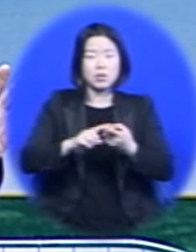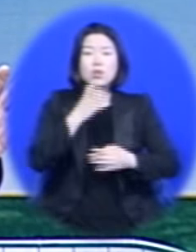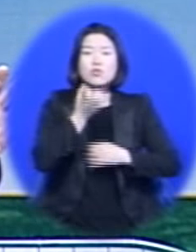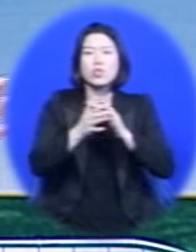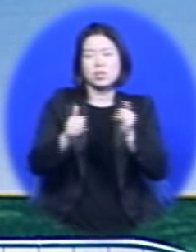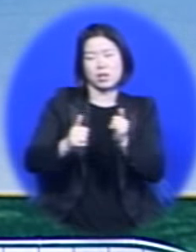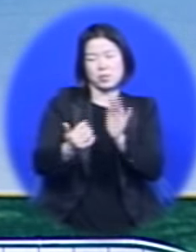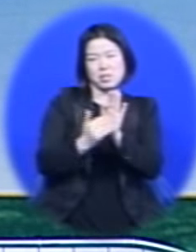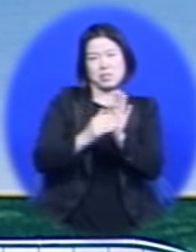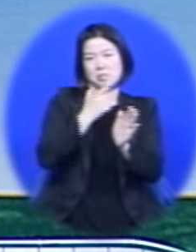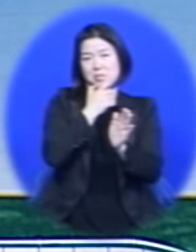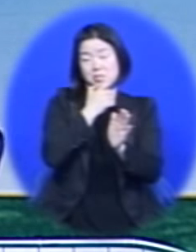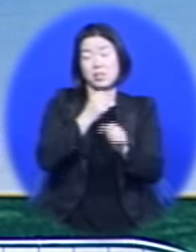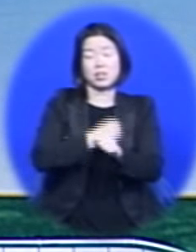때문입니다.